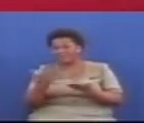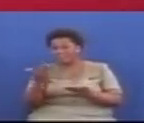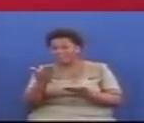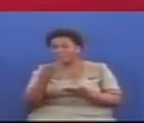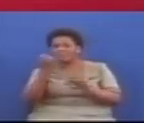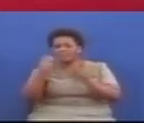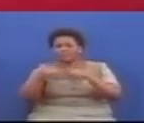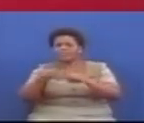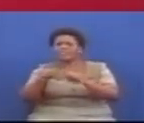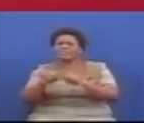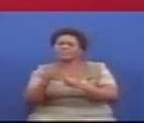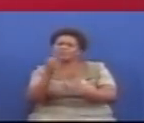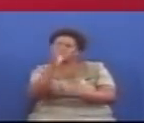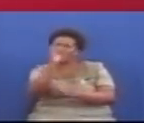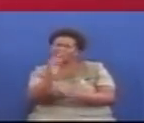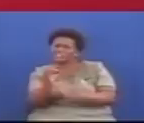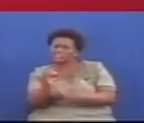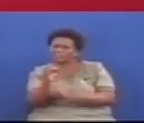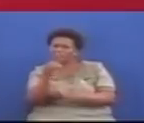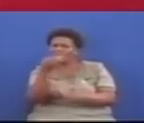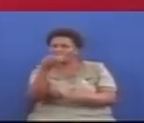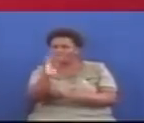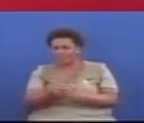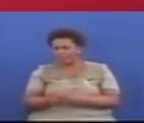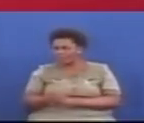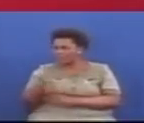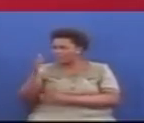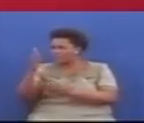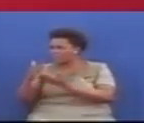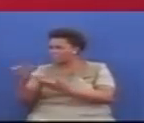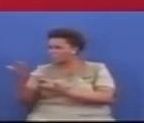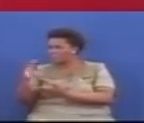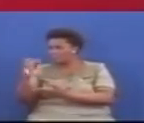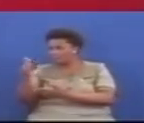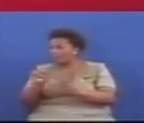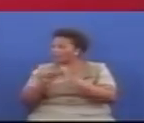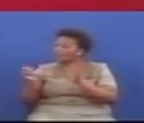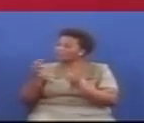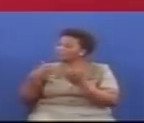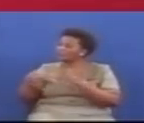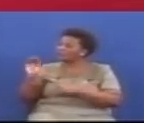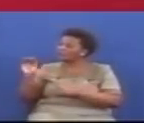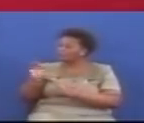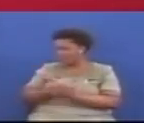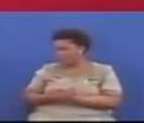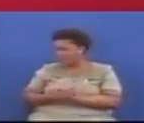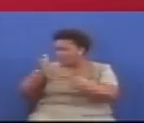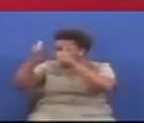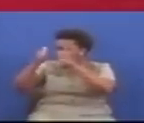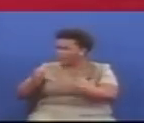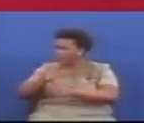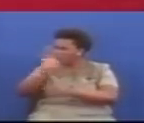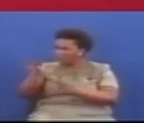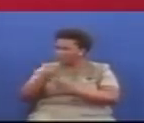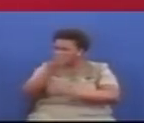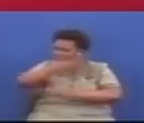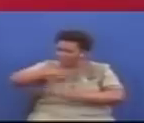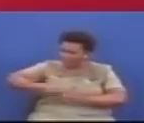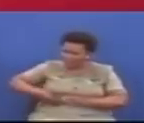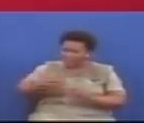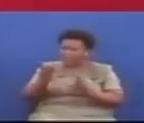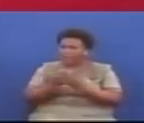kwa kiasi fulani na tunaendelea kutekeleza. Na niwahakikishie tu waheshimiwa wabunge, ahadi zote za mheshimiwa rais na viongozi wakuu tutaendelea kuzitekeleza.